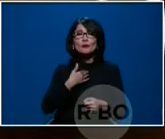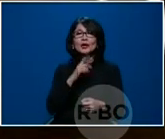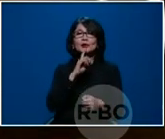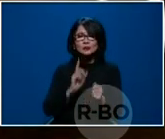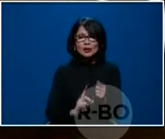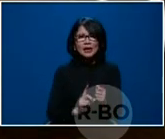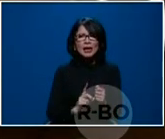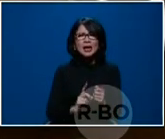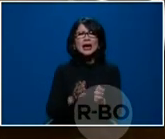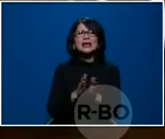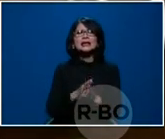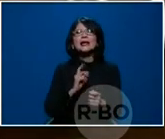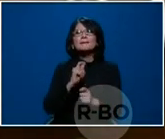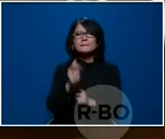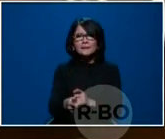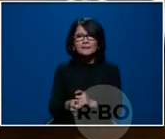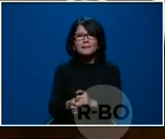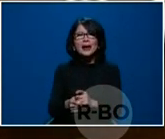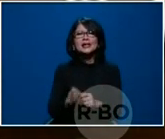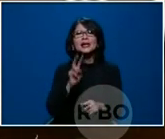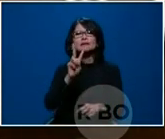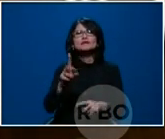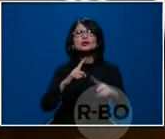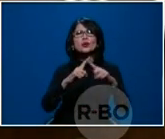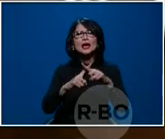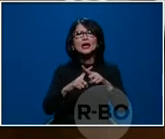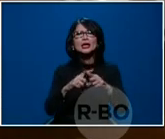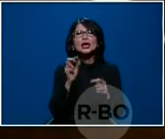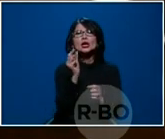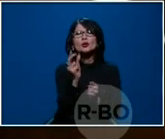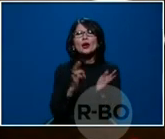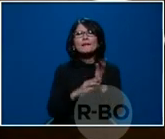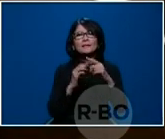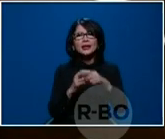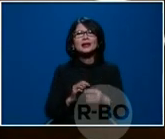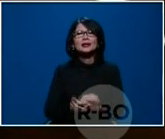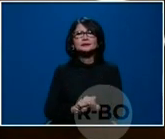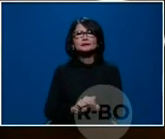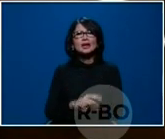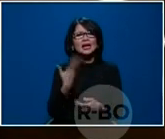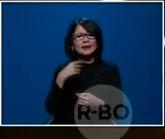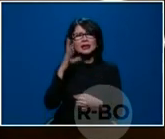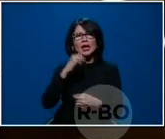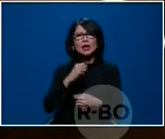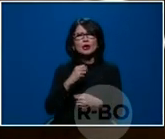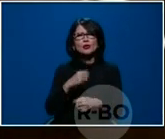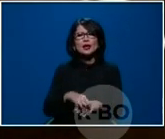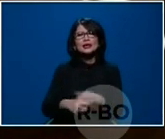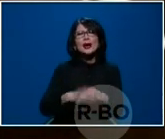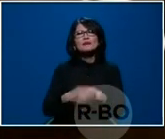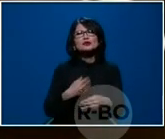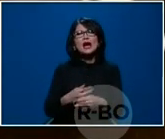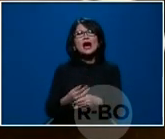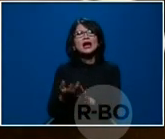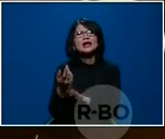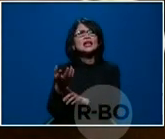bayar rupiah per kilometer dapat dua kali UMP karena kami sadar perusahaan yang lama itu tidak mampu menggaji dua kali UMP